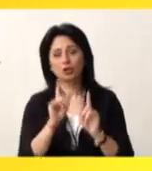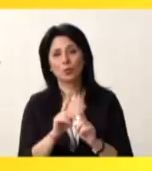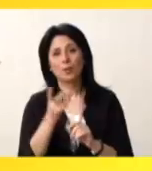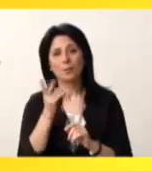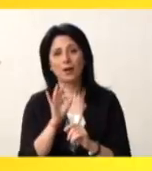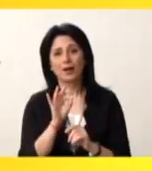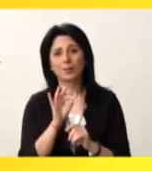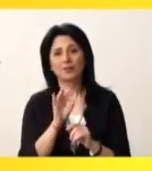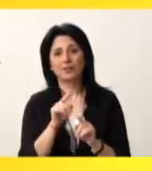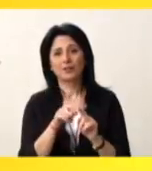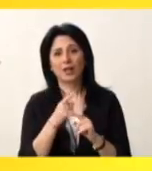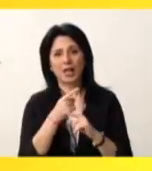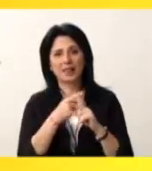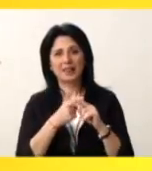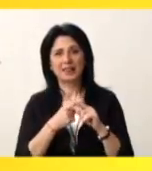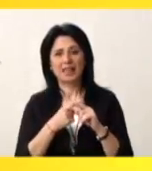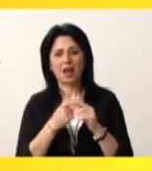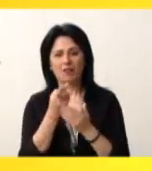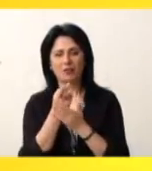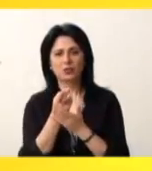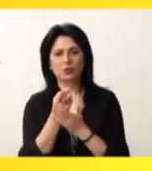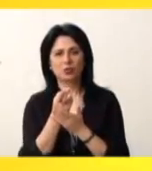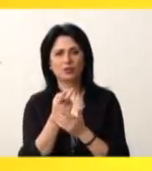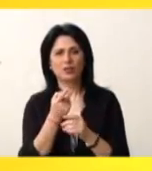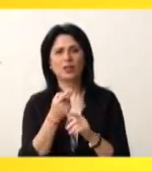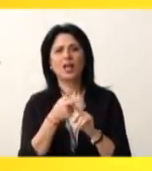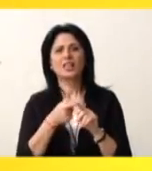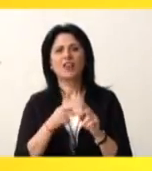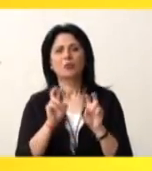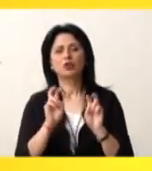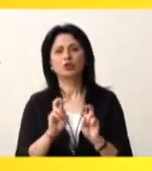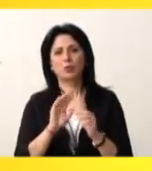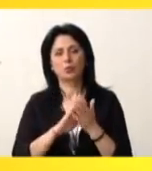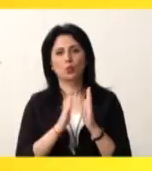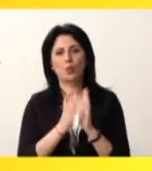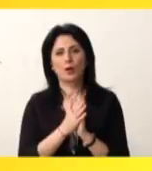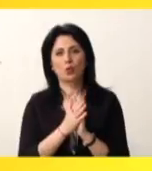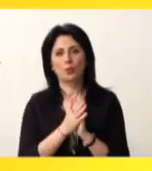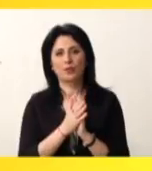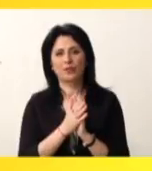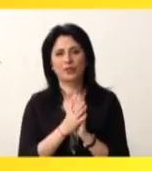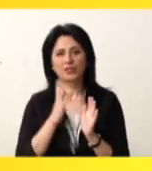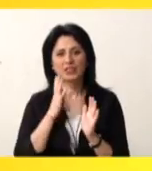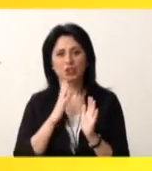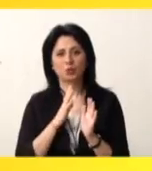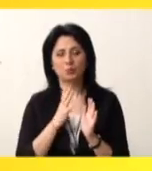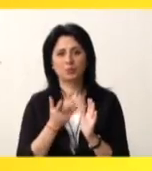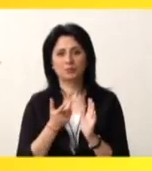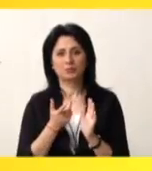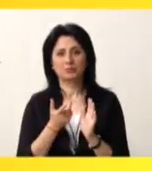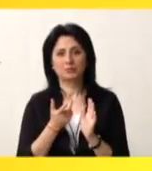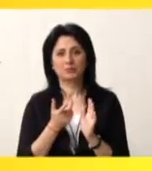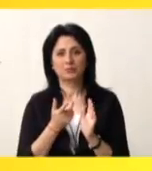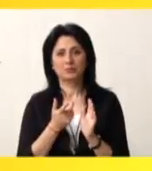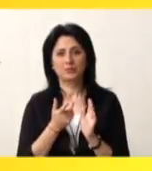თუმცა ასეთ ნახევრად წოლი არის, ნახევრად უფრო ნახევრად ჯდომარე მდგომარეობაში იძულებითი პოზა ეს არის,